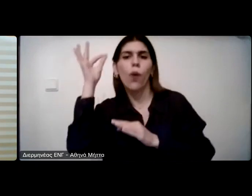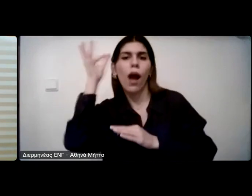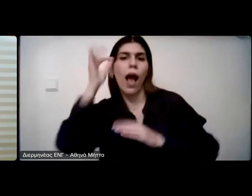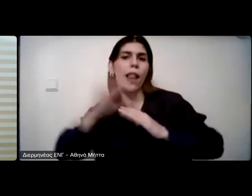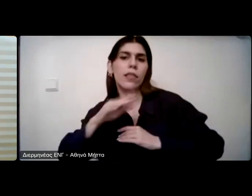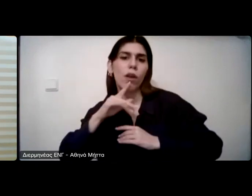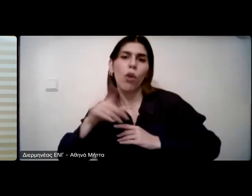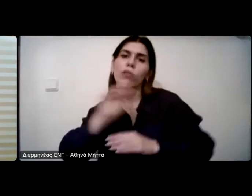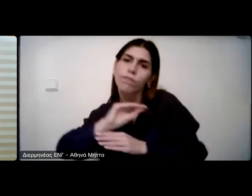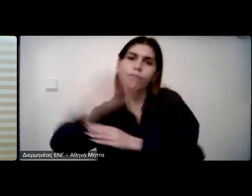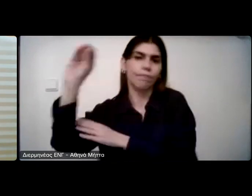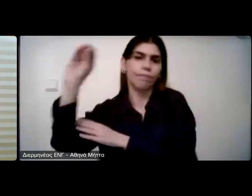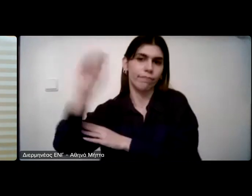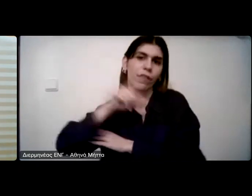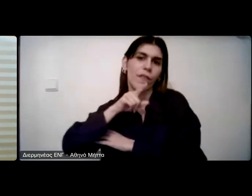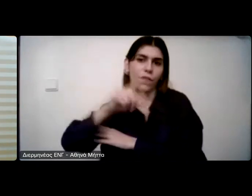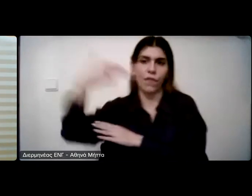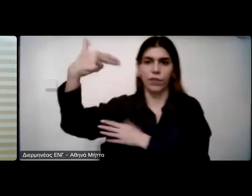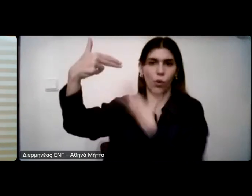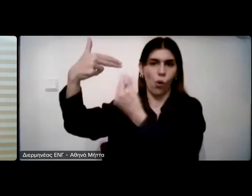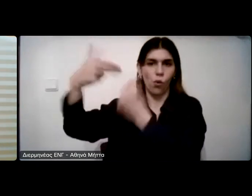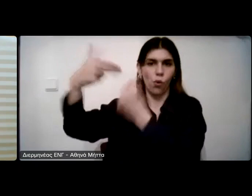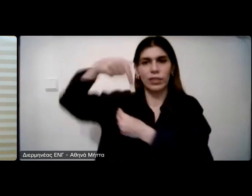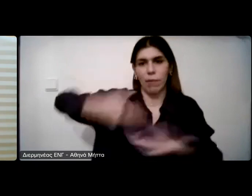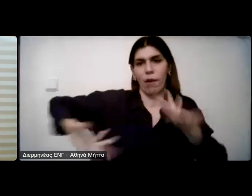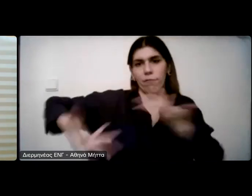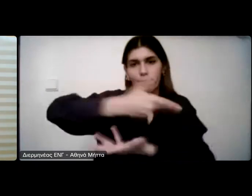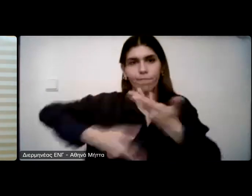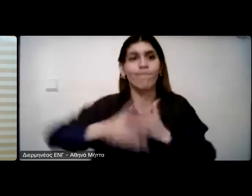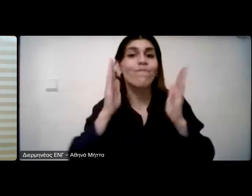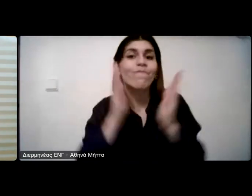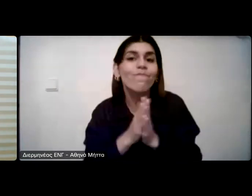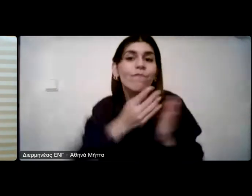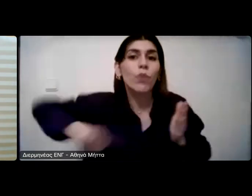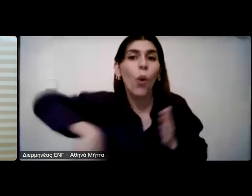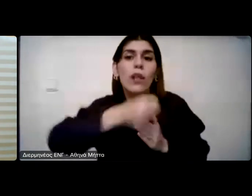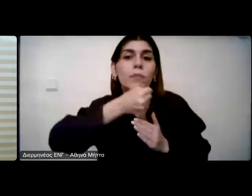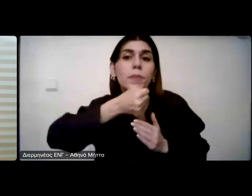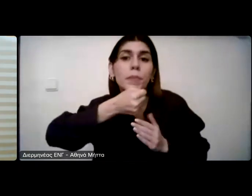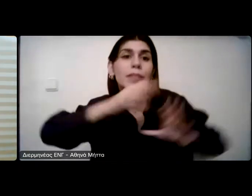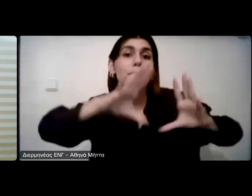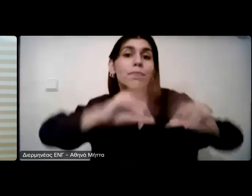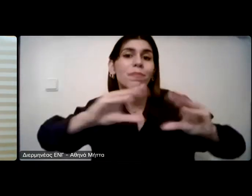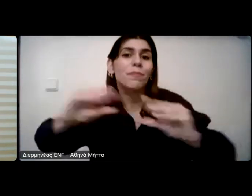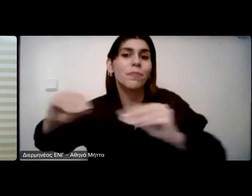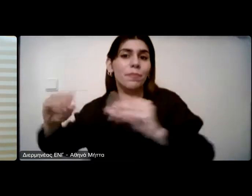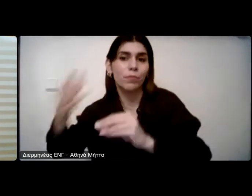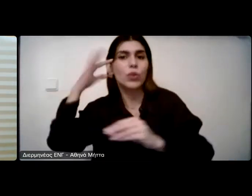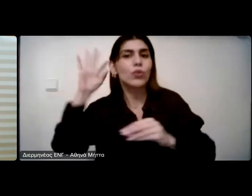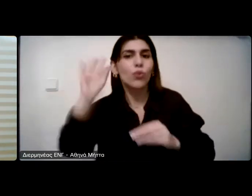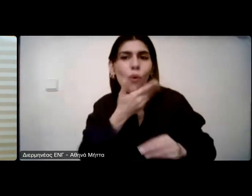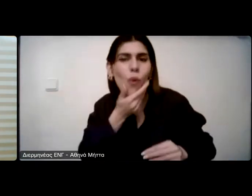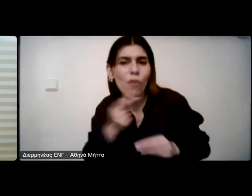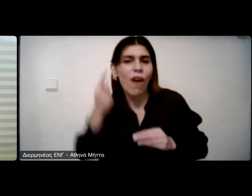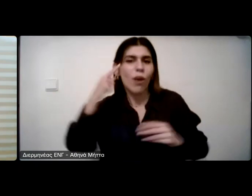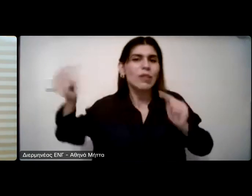της συζήτησης, σας παρακαλώ να έχετε όλοι τα μικρόφωνα κλειστά, να γράφετε τα σχόλια και τις ερωτήσεις σας στο chat, ώστε να